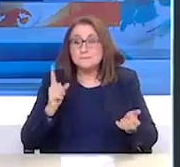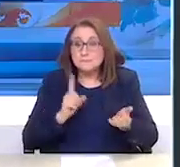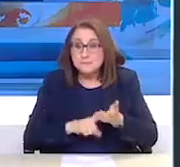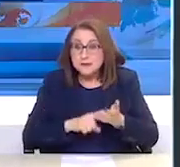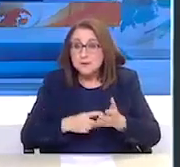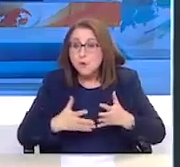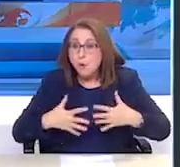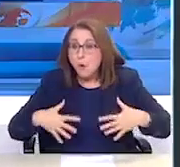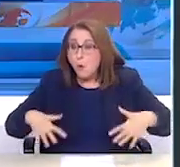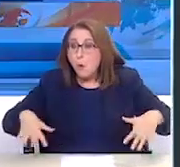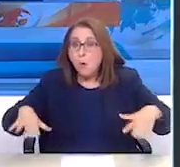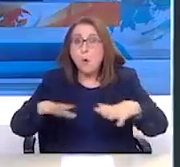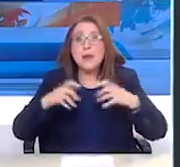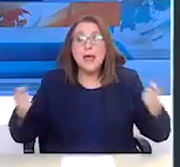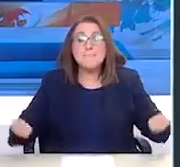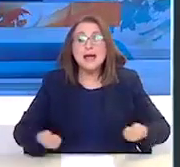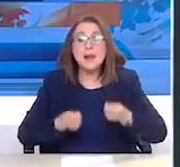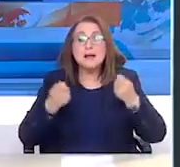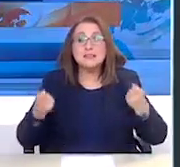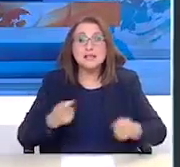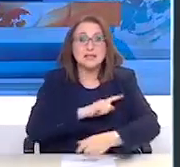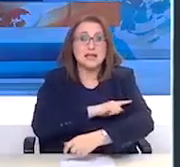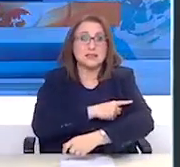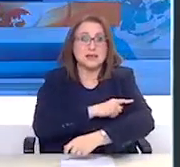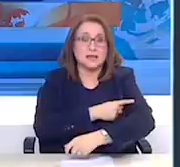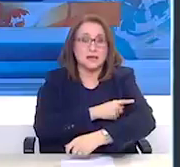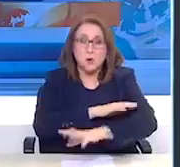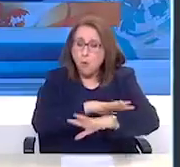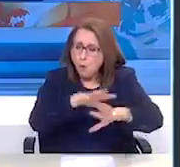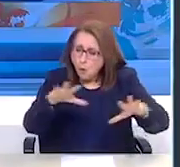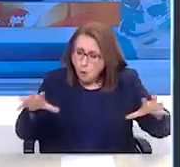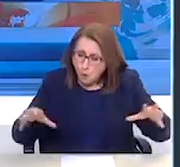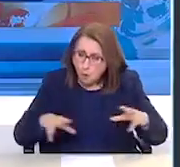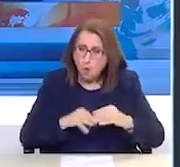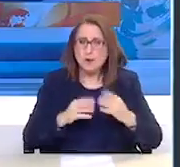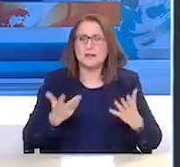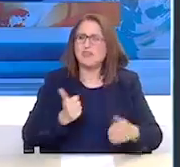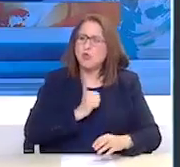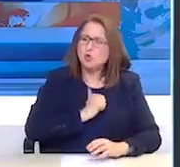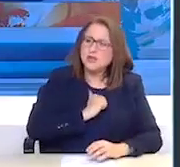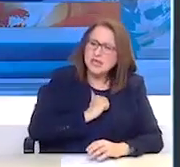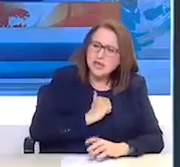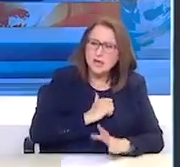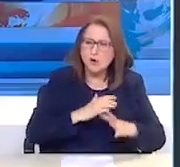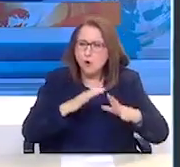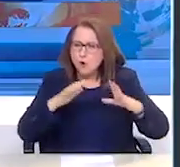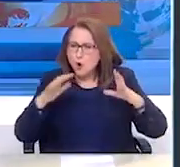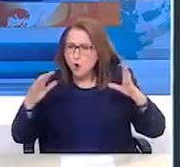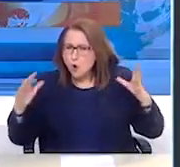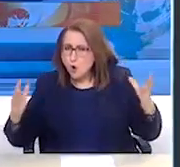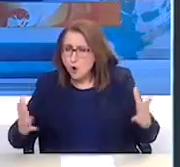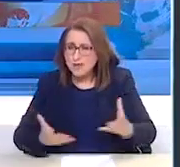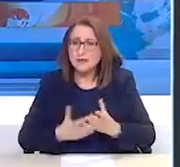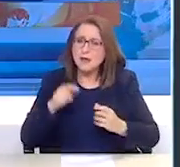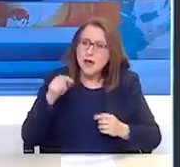δραστηριοποιήσουμε όλο το δίκτυο των επαγγελματιών υγείας που λειτουργούν, που απασχολούνται στην πρωτοβάθμια